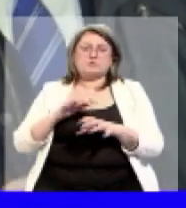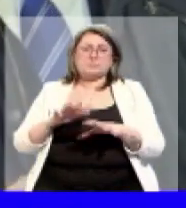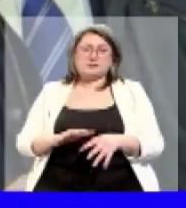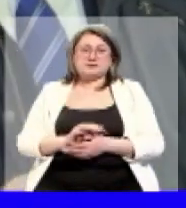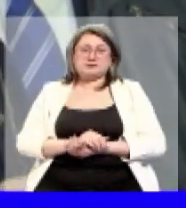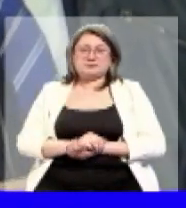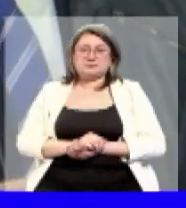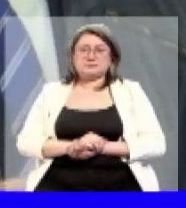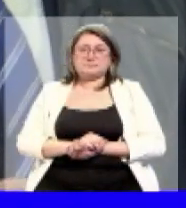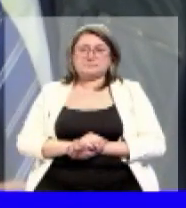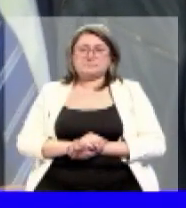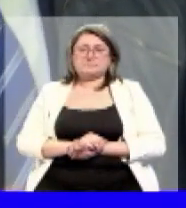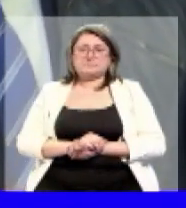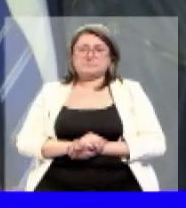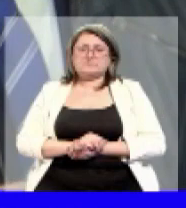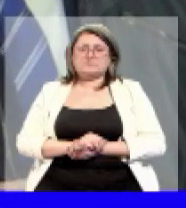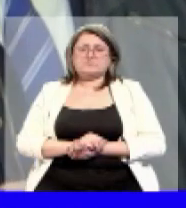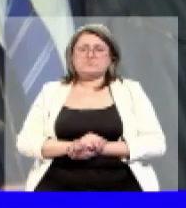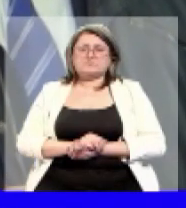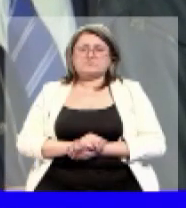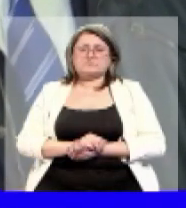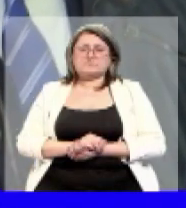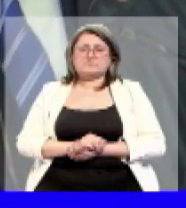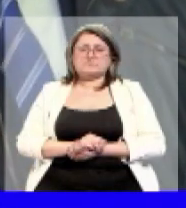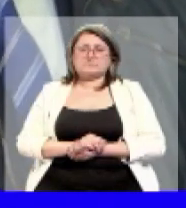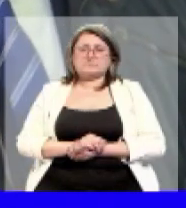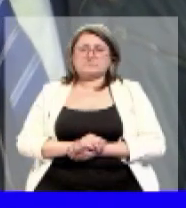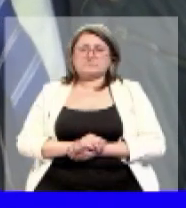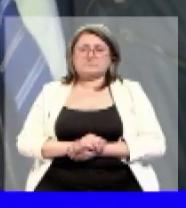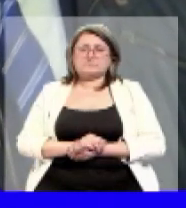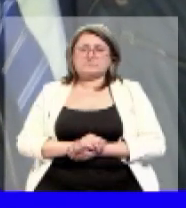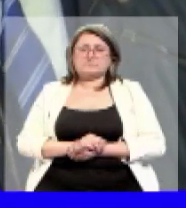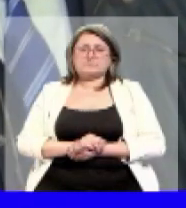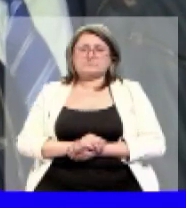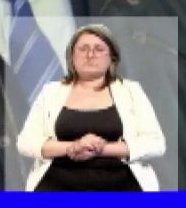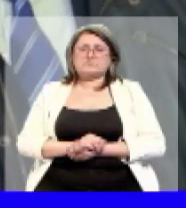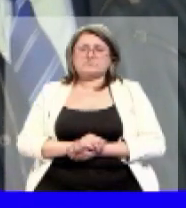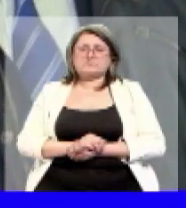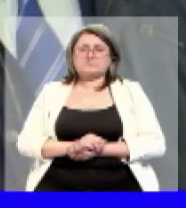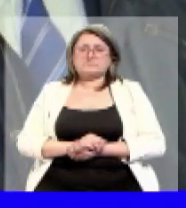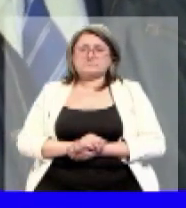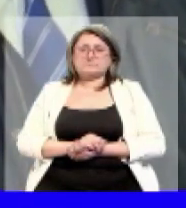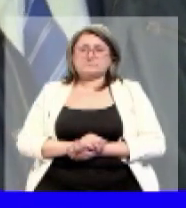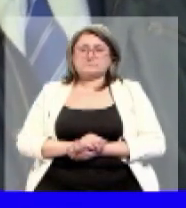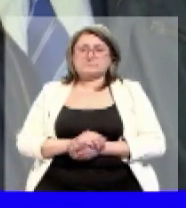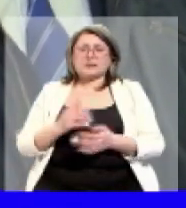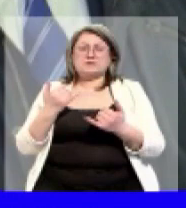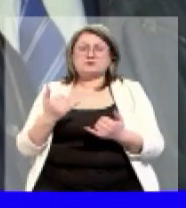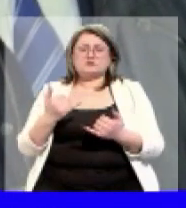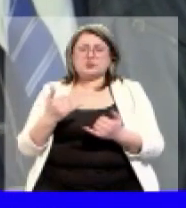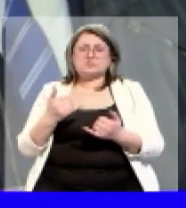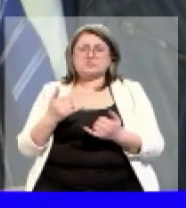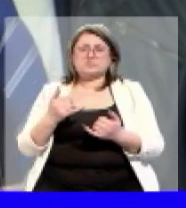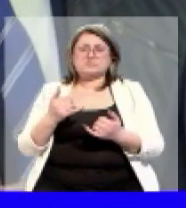бұл көрсеткіш 20%-ға артық орындалып отыр. Өндірістің локализациялық орталыққа біріккені қазір өте маңызды. Жергілікті